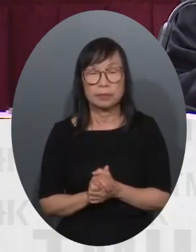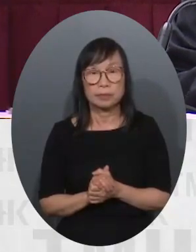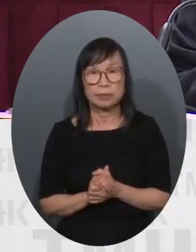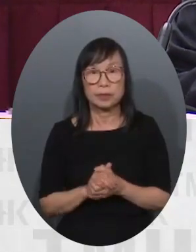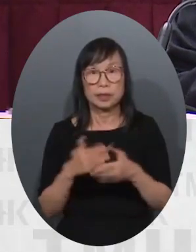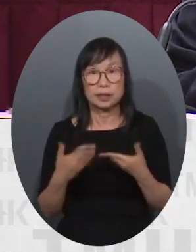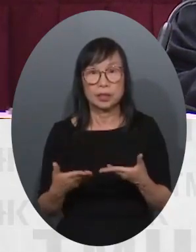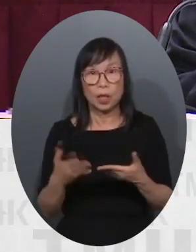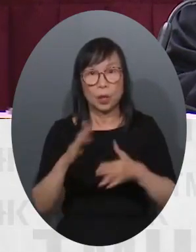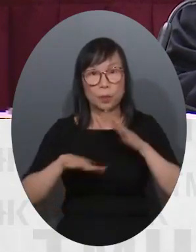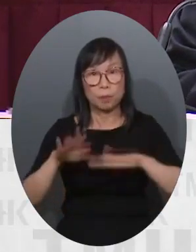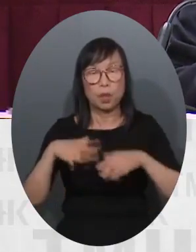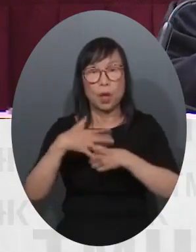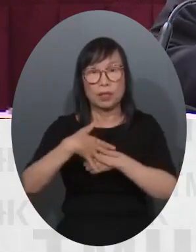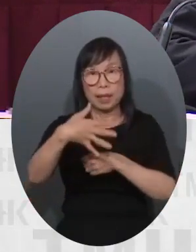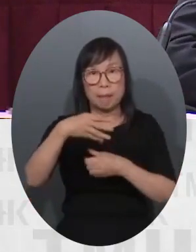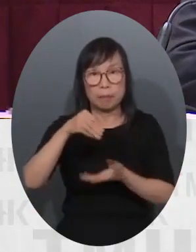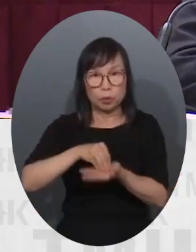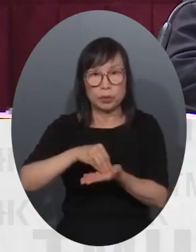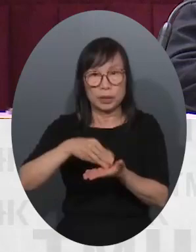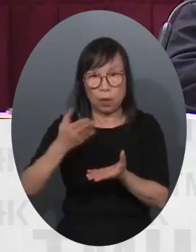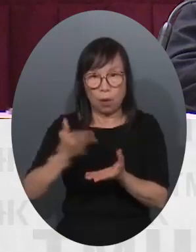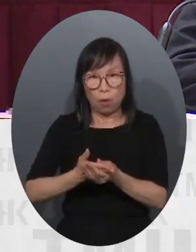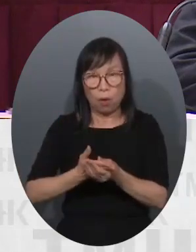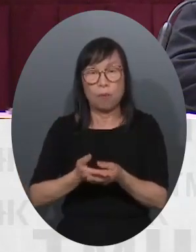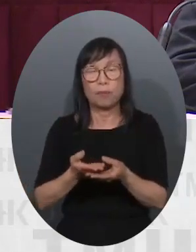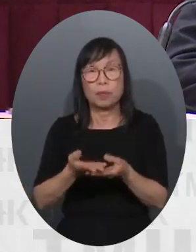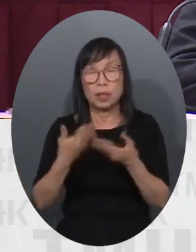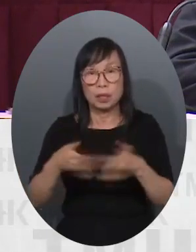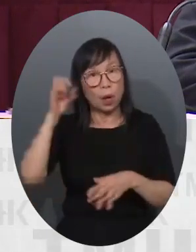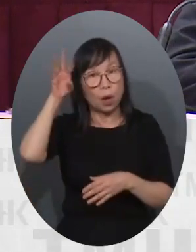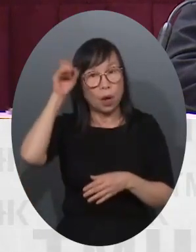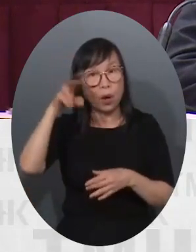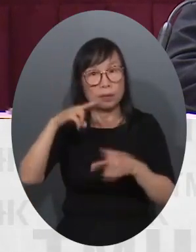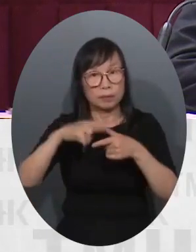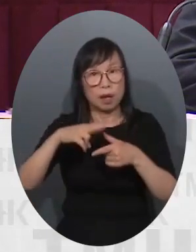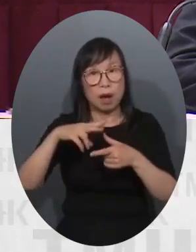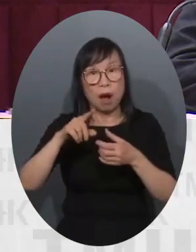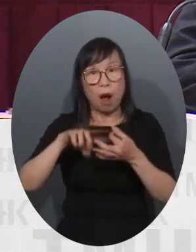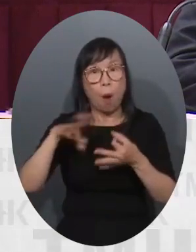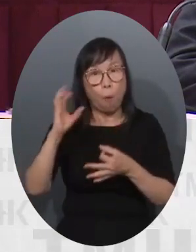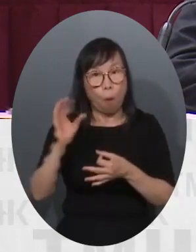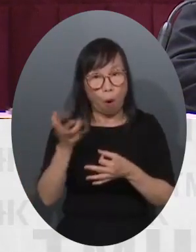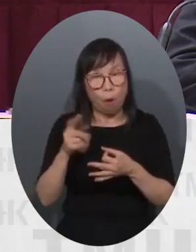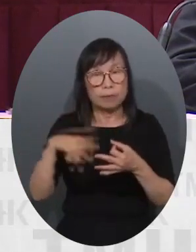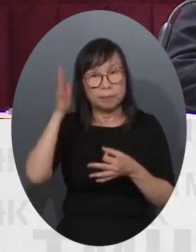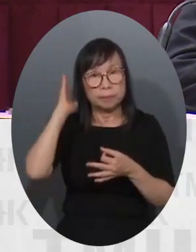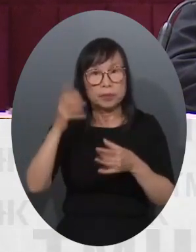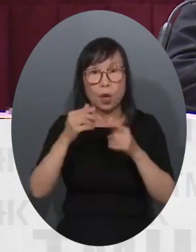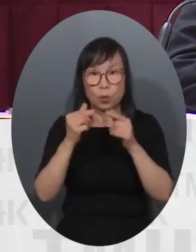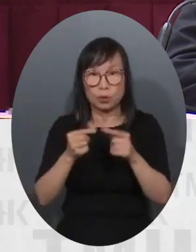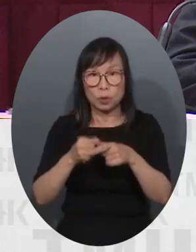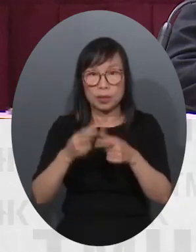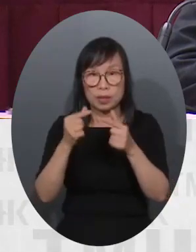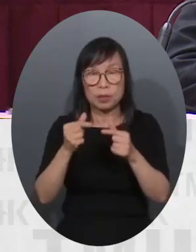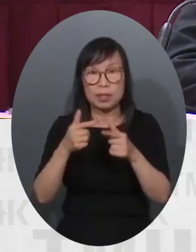現在我們處理第5(c) 決議案，我正式動議推選黃冠文先生為公司董事局